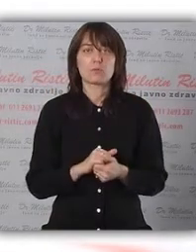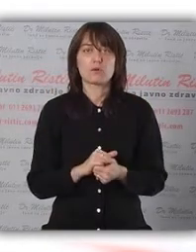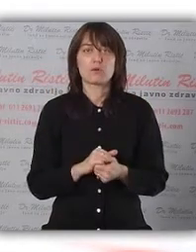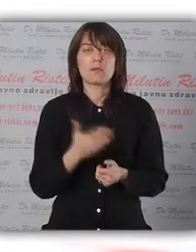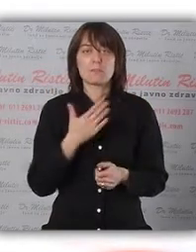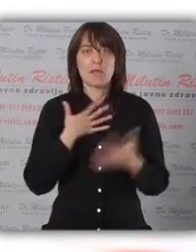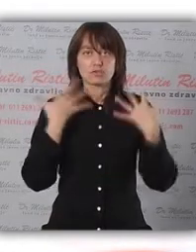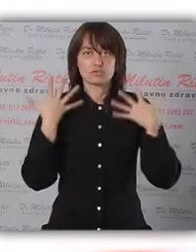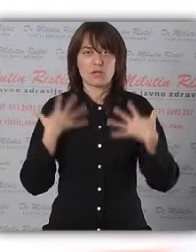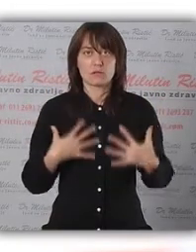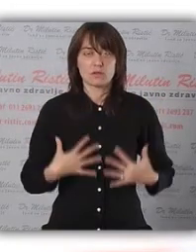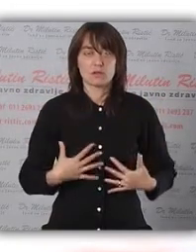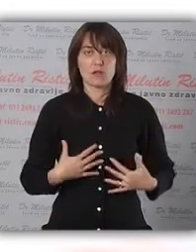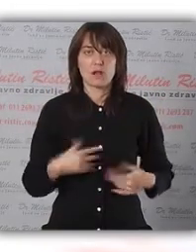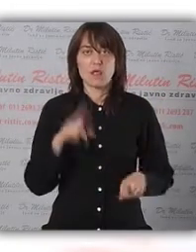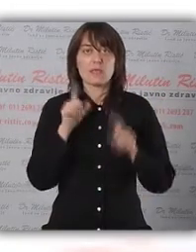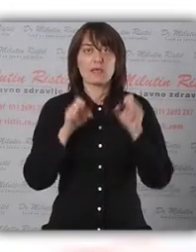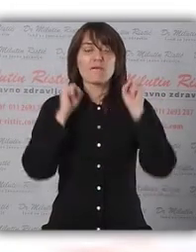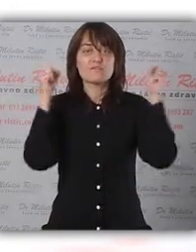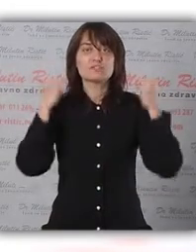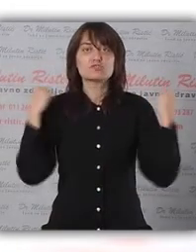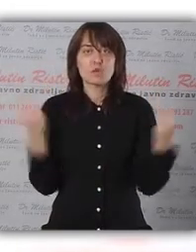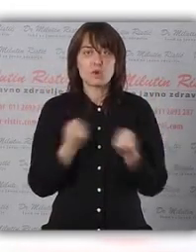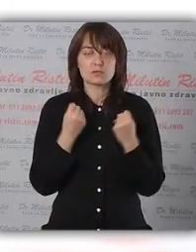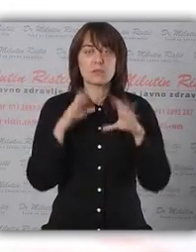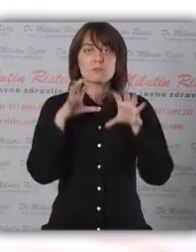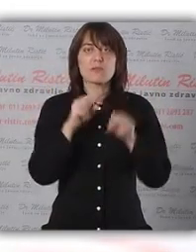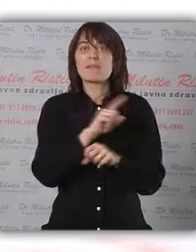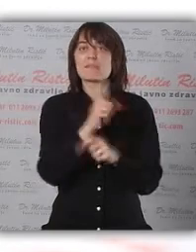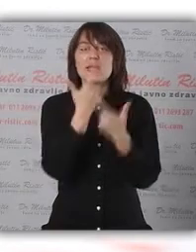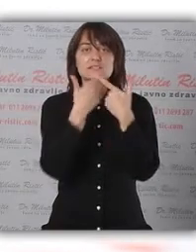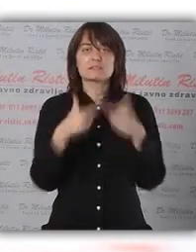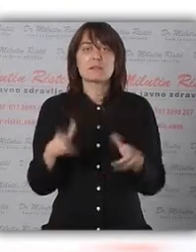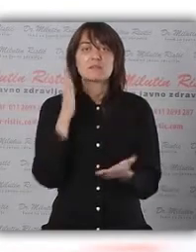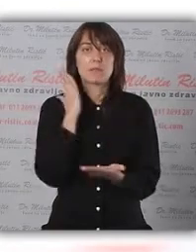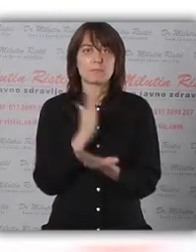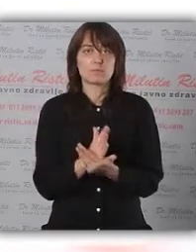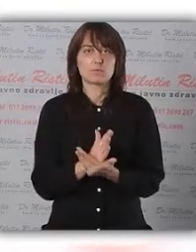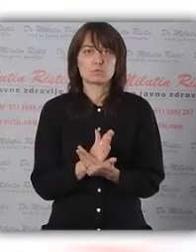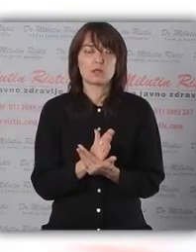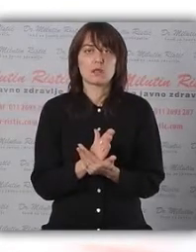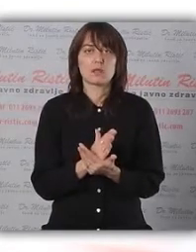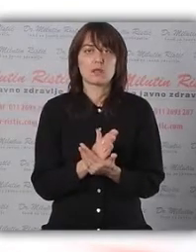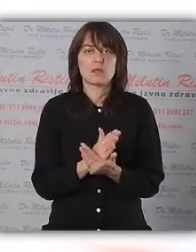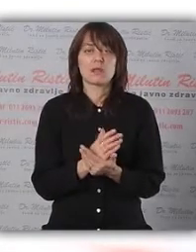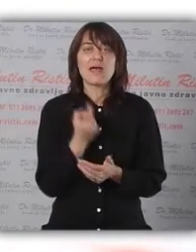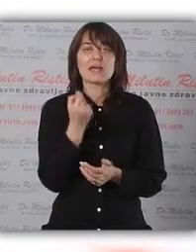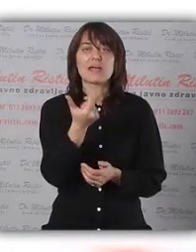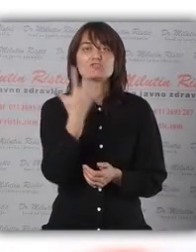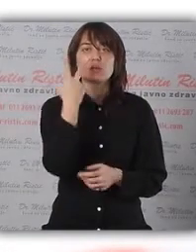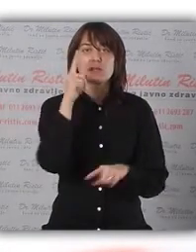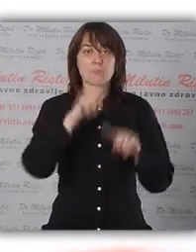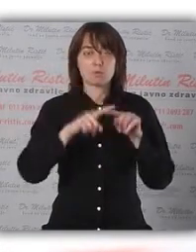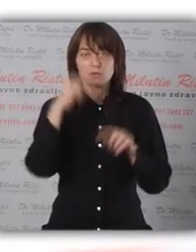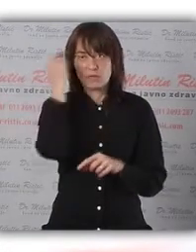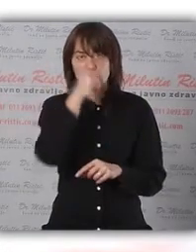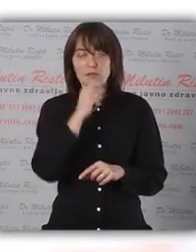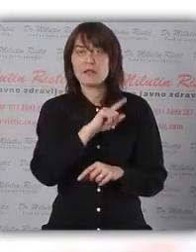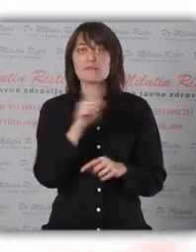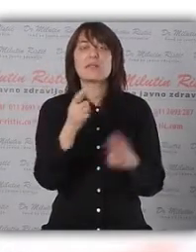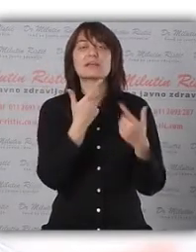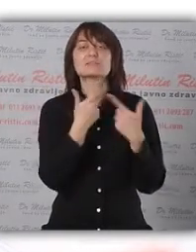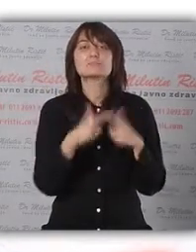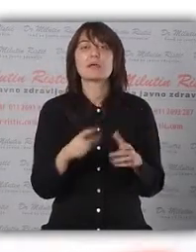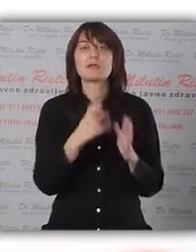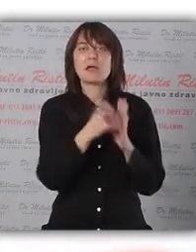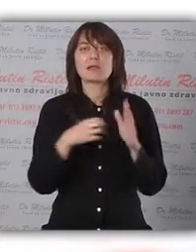provodimo, a da je naše telo zauzeto nekom fizičkom aktivnošću koja ne bi smela da bude ređe od 3